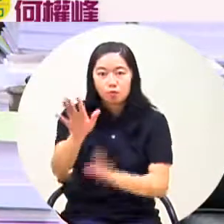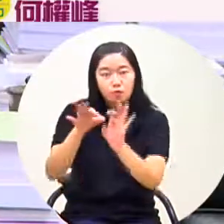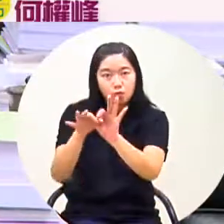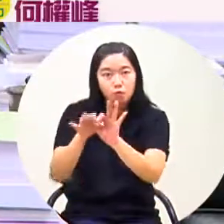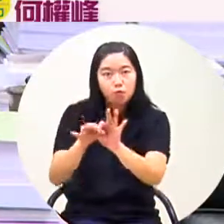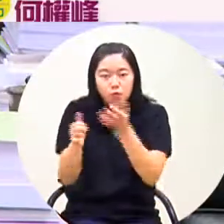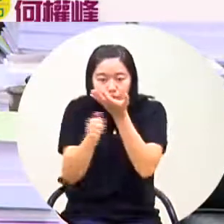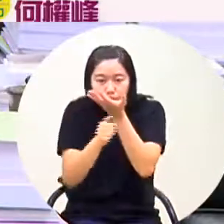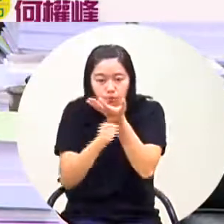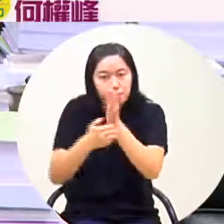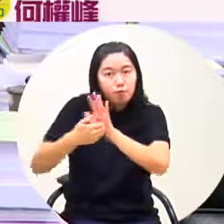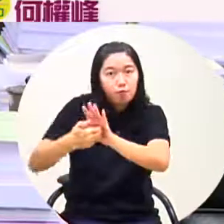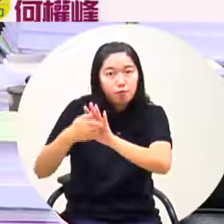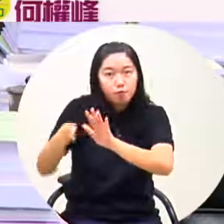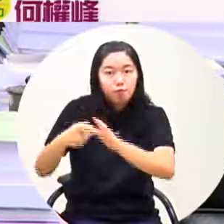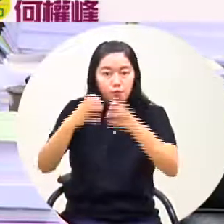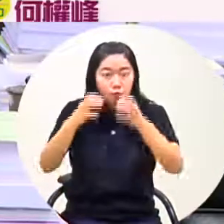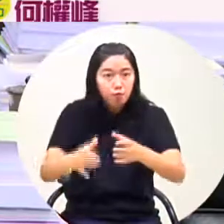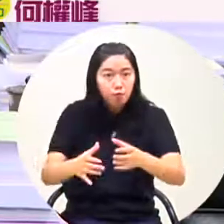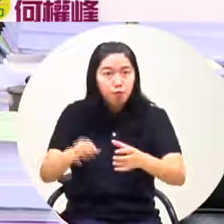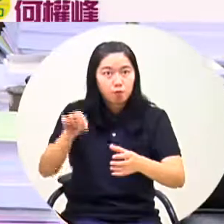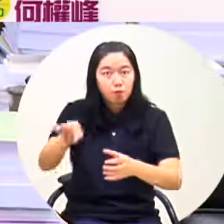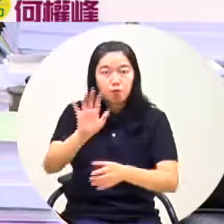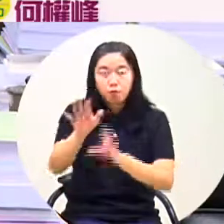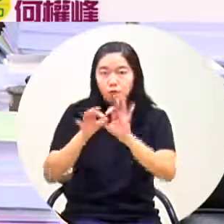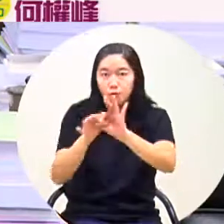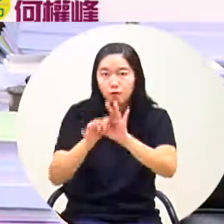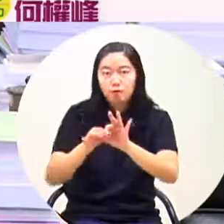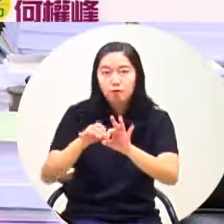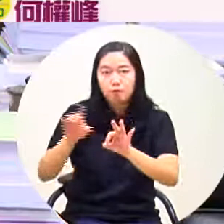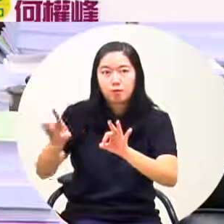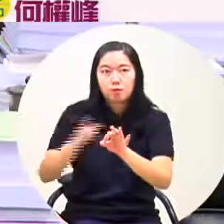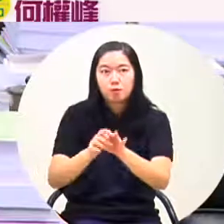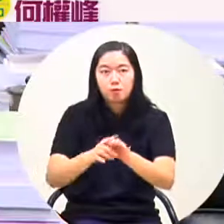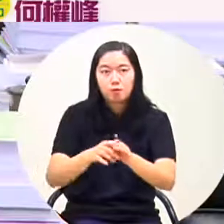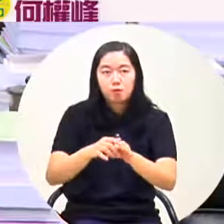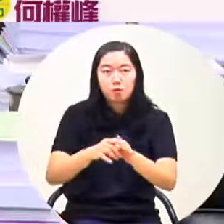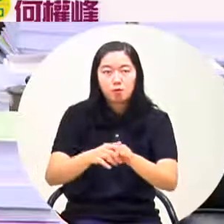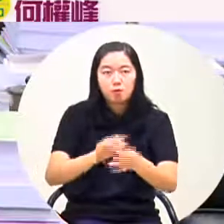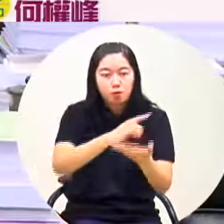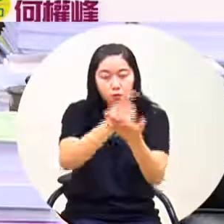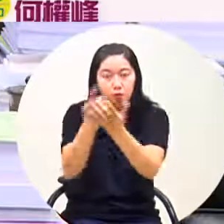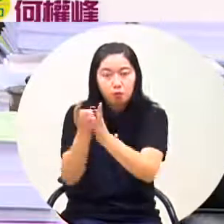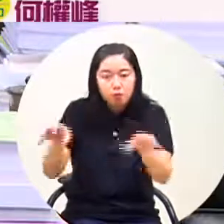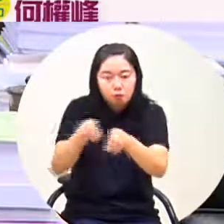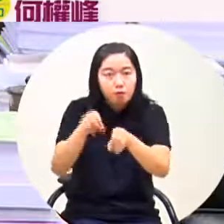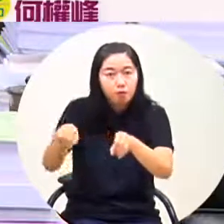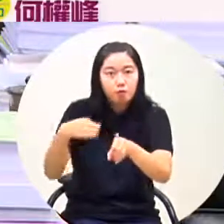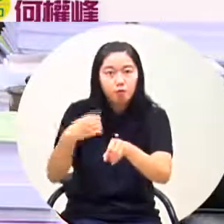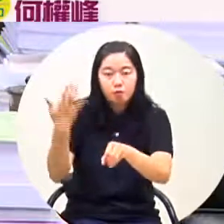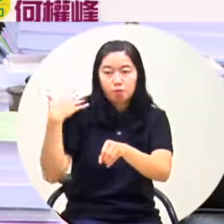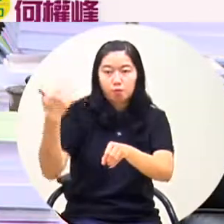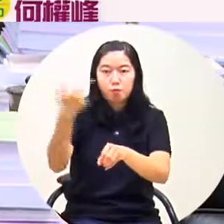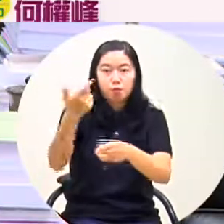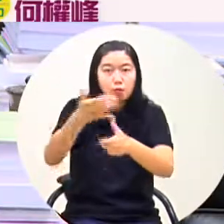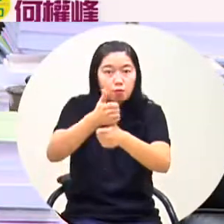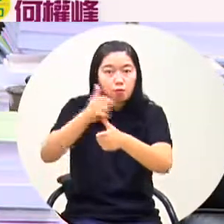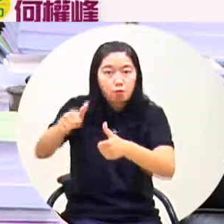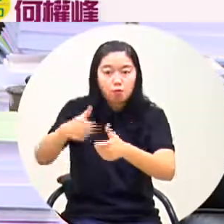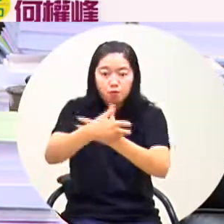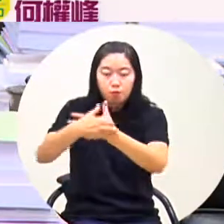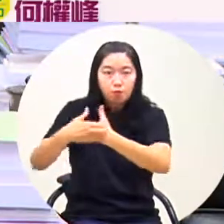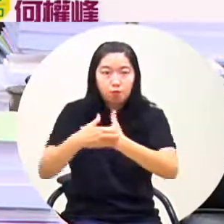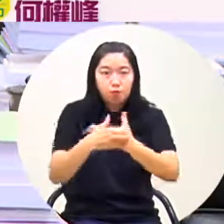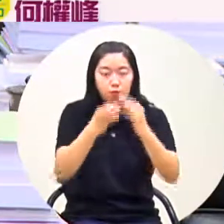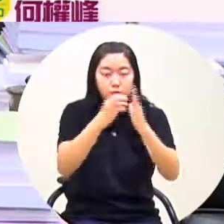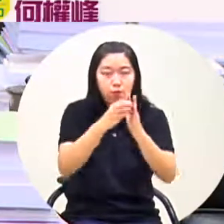的相关未来成立毒品防治局的相关的整合的工作，比如说过去在6都里面都是在我们的卫生局底下设